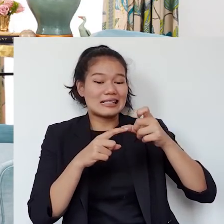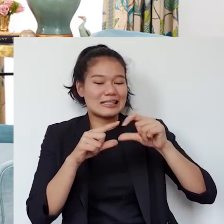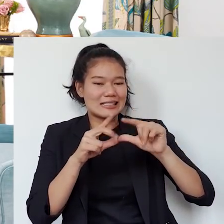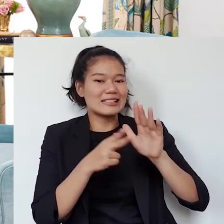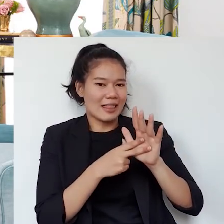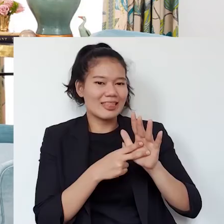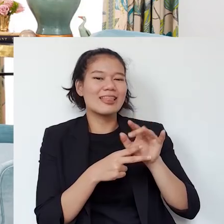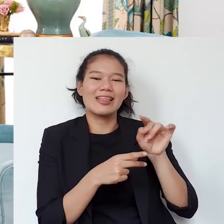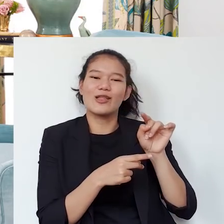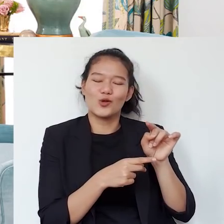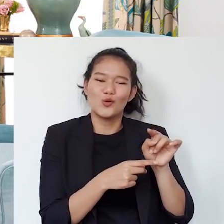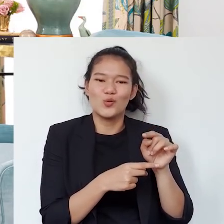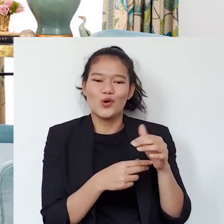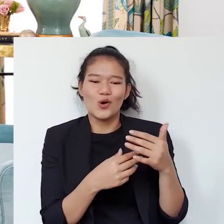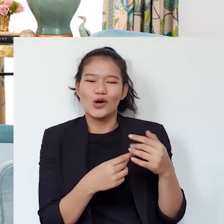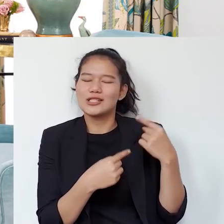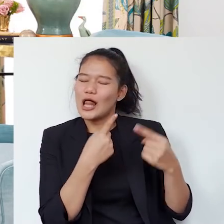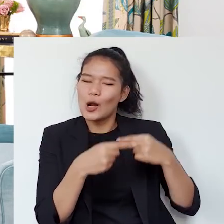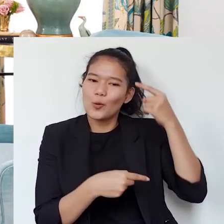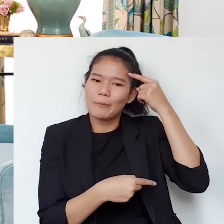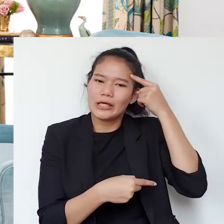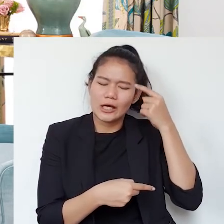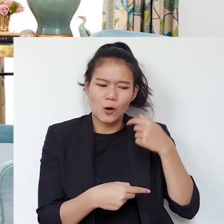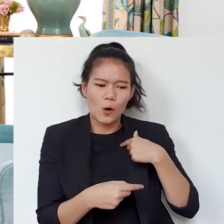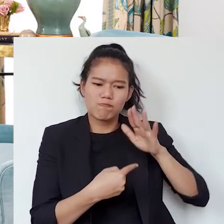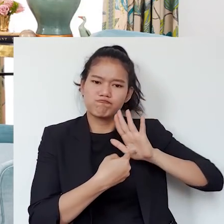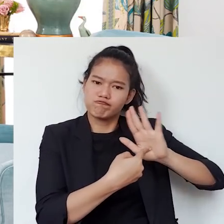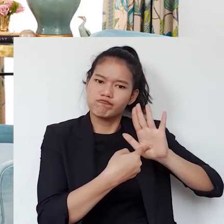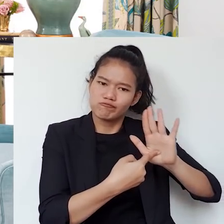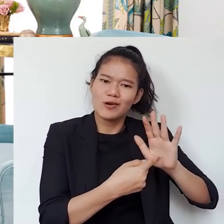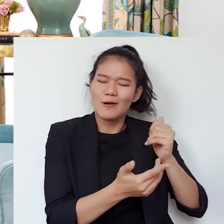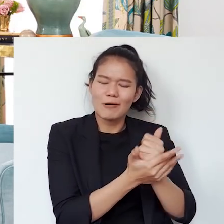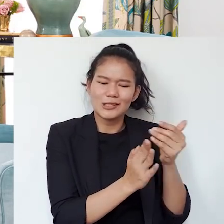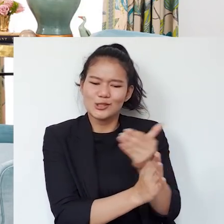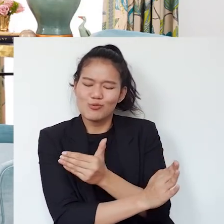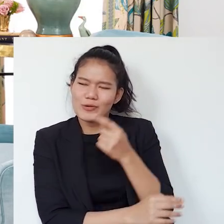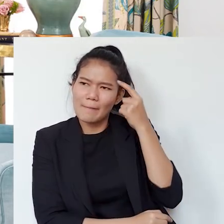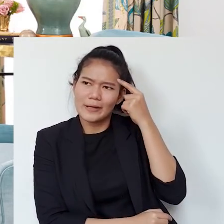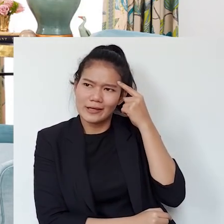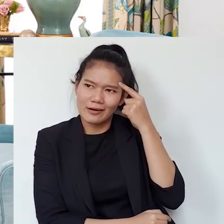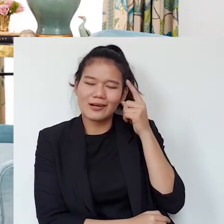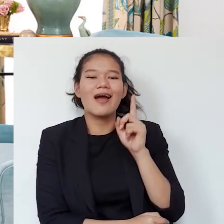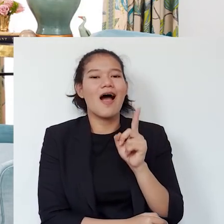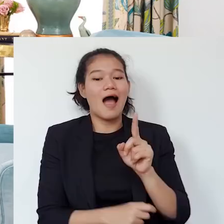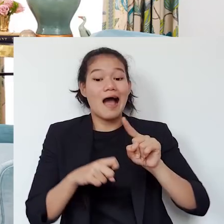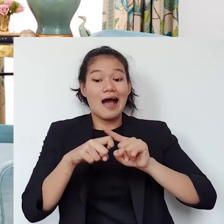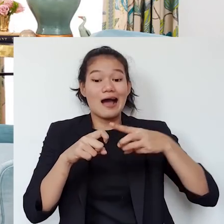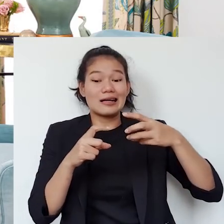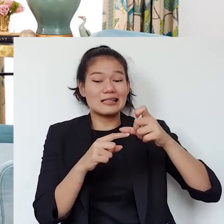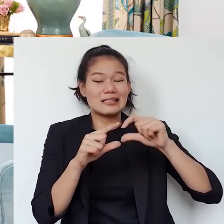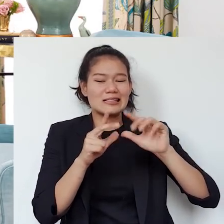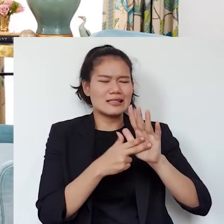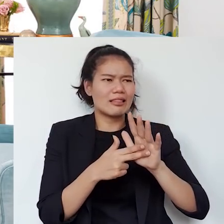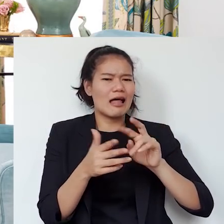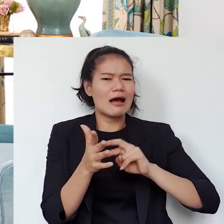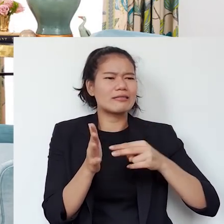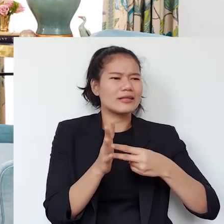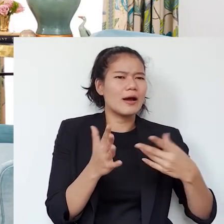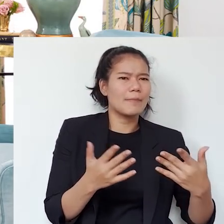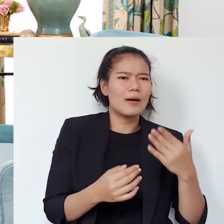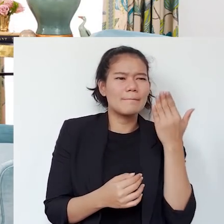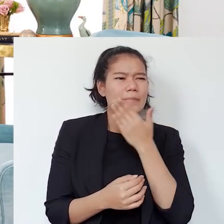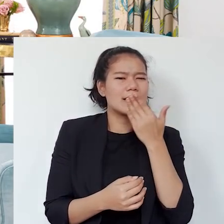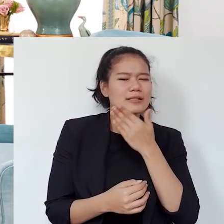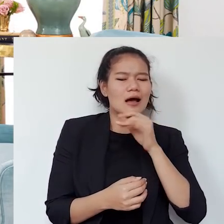pikirkan ketika kita ingin mempublikasikan sesuatu. Dan bicara soal kesan, bahasa yang lain ialah